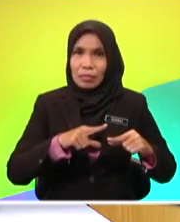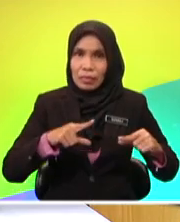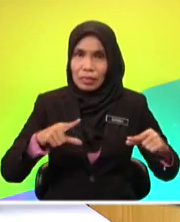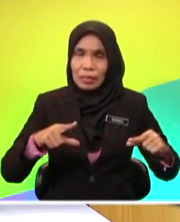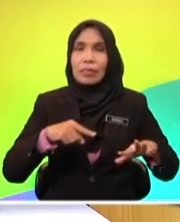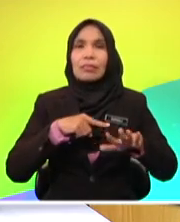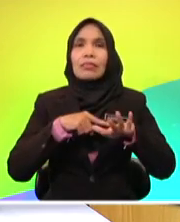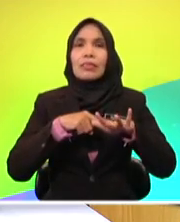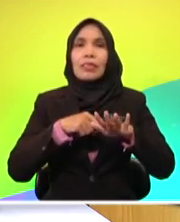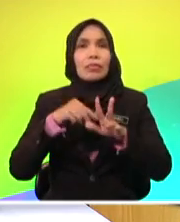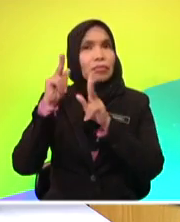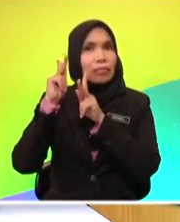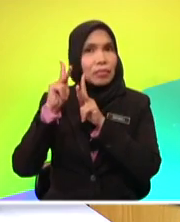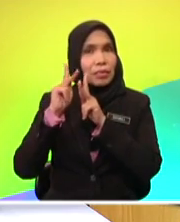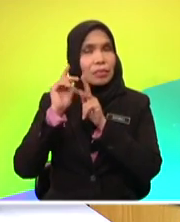kelapa.